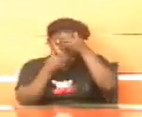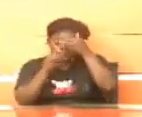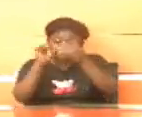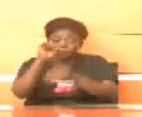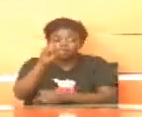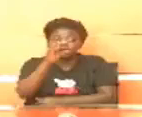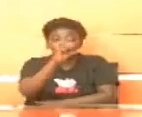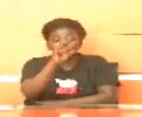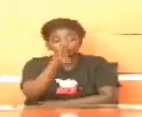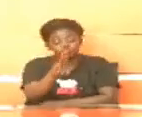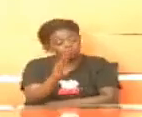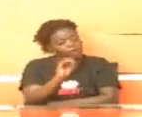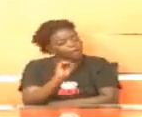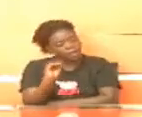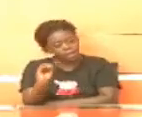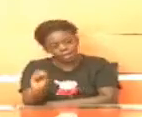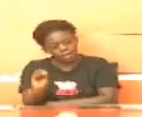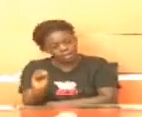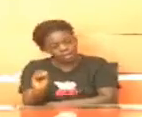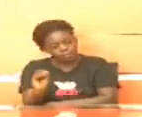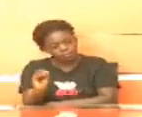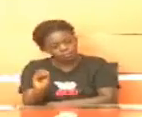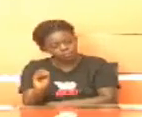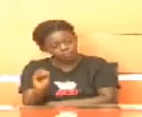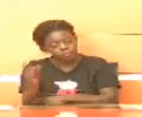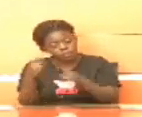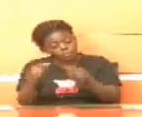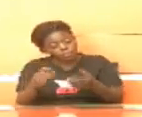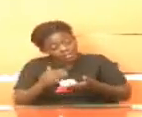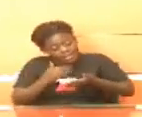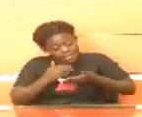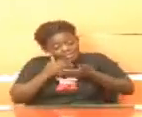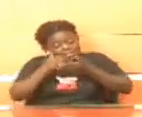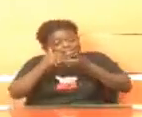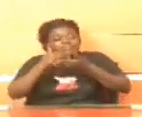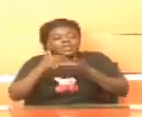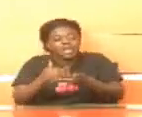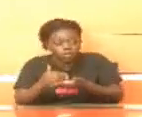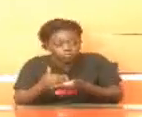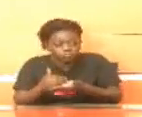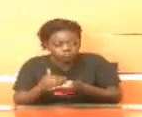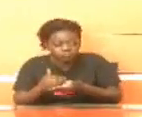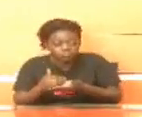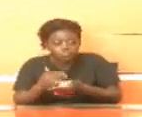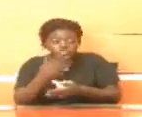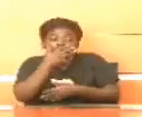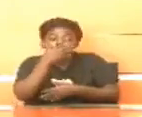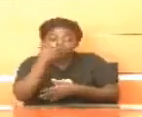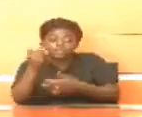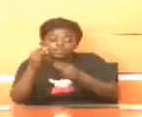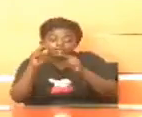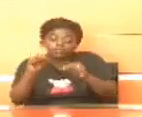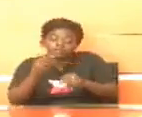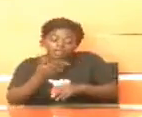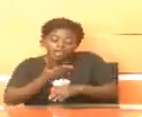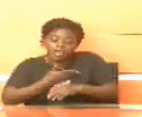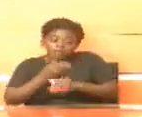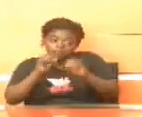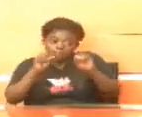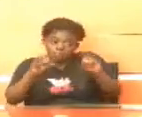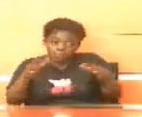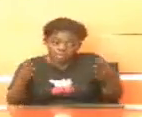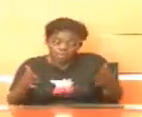omu ICU intensive care unit naye kiyambako kisinga obutabeera nakyo